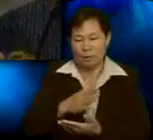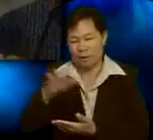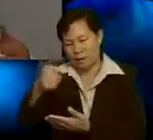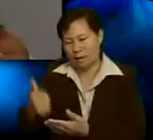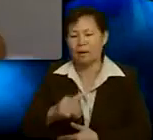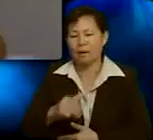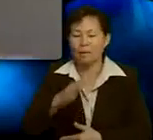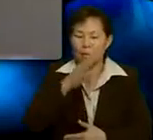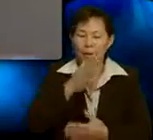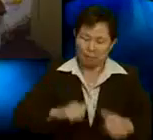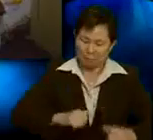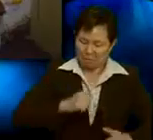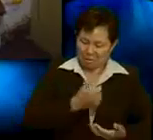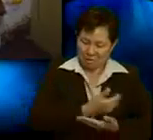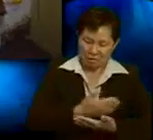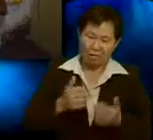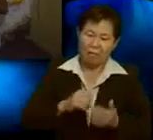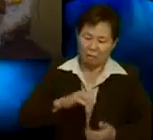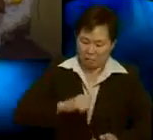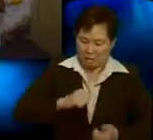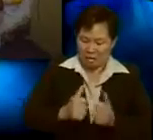Mama lah.